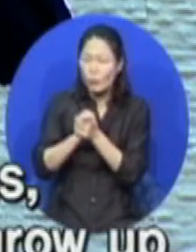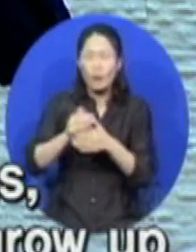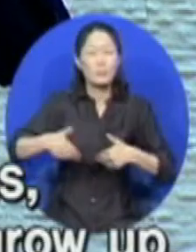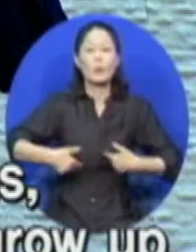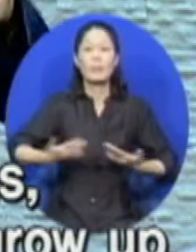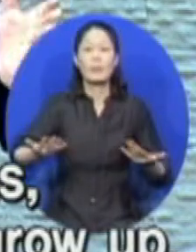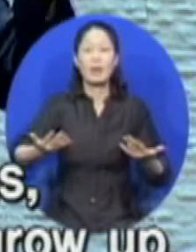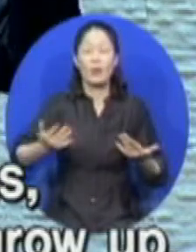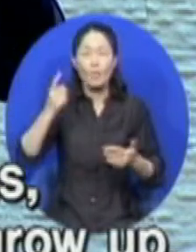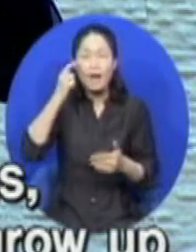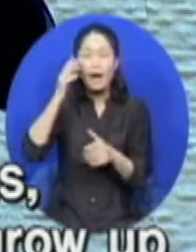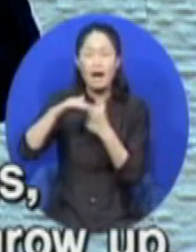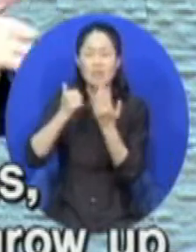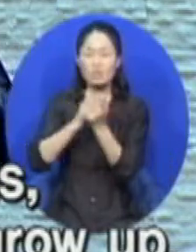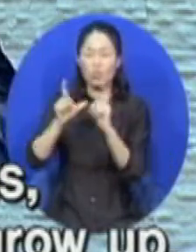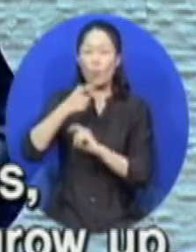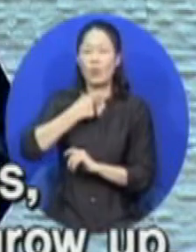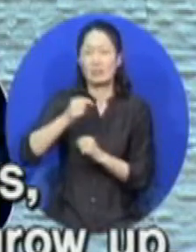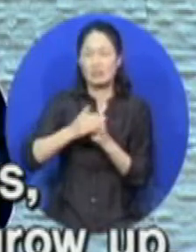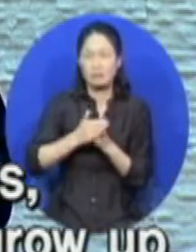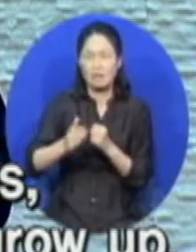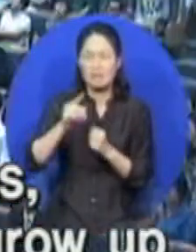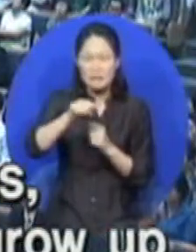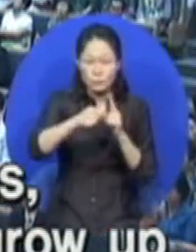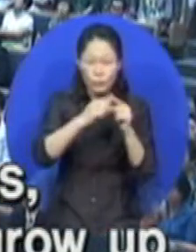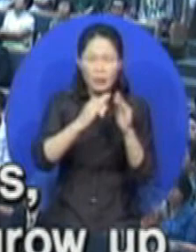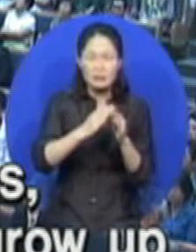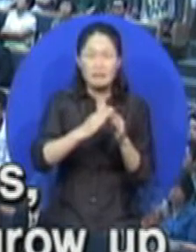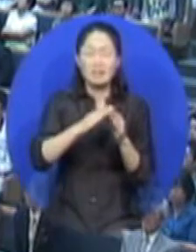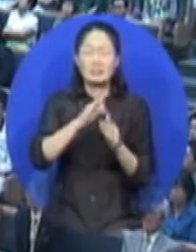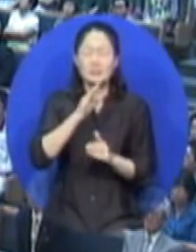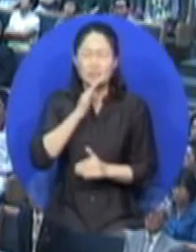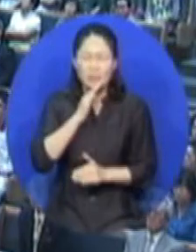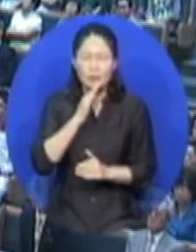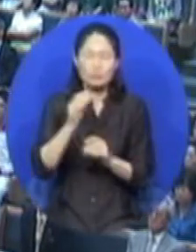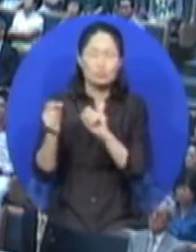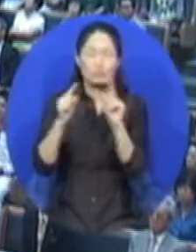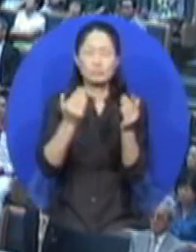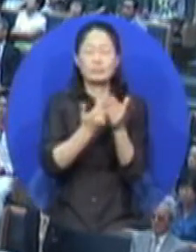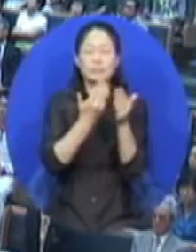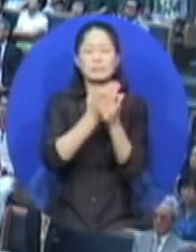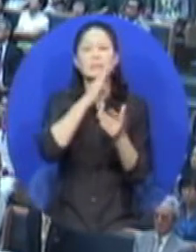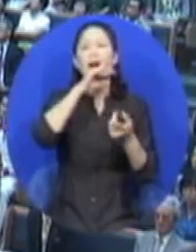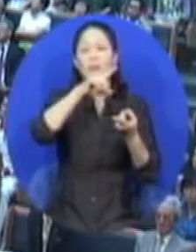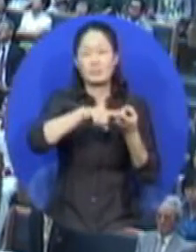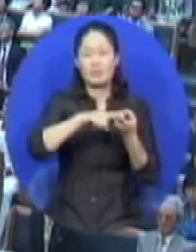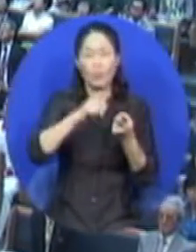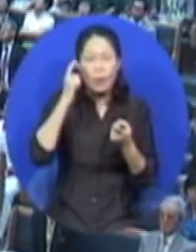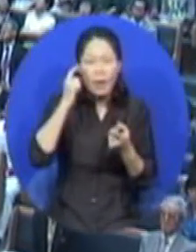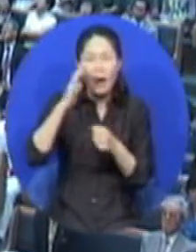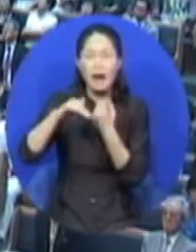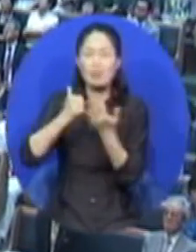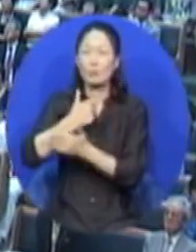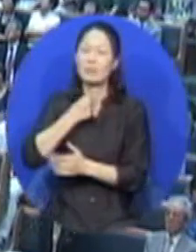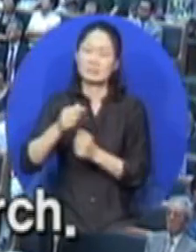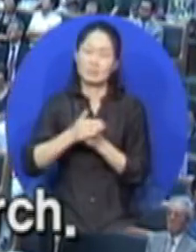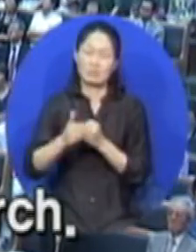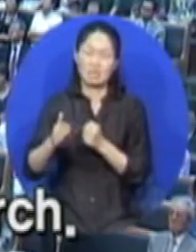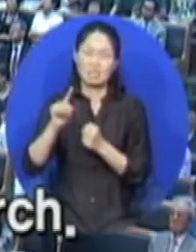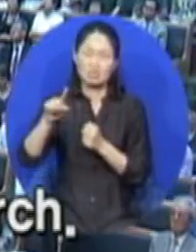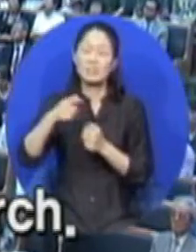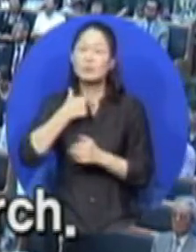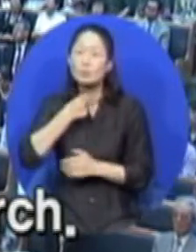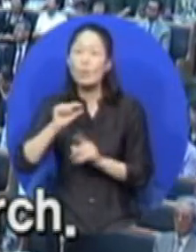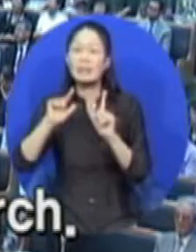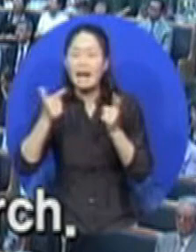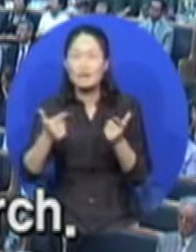하시는 거예요 그냥 예 교회는 부엉 되기 3 있어요 하나님이 원하신 이까 그 다음부턴 그건 소원이 아니고 믿음이